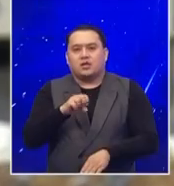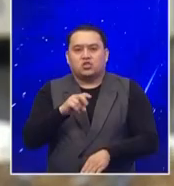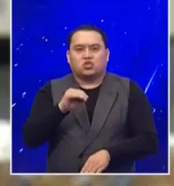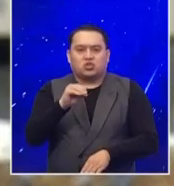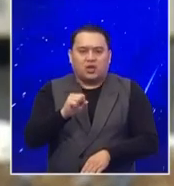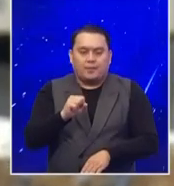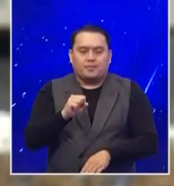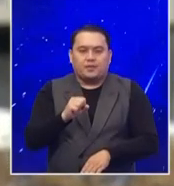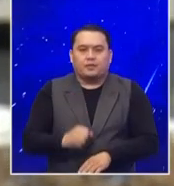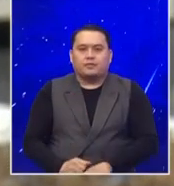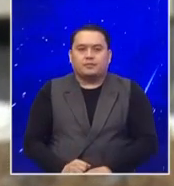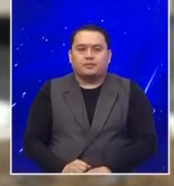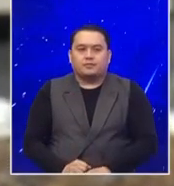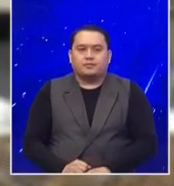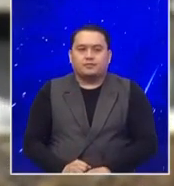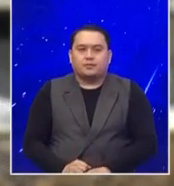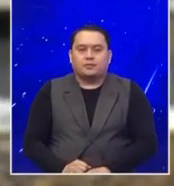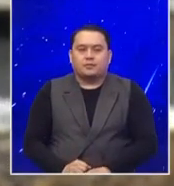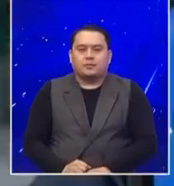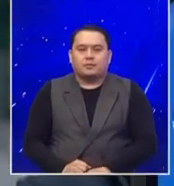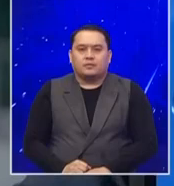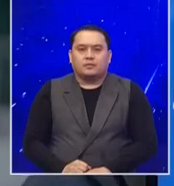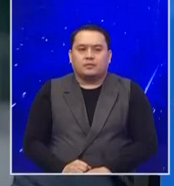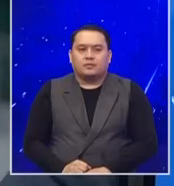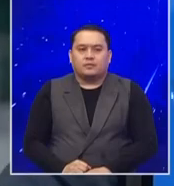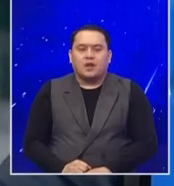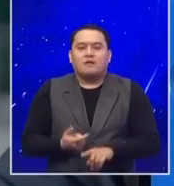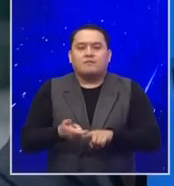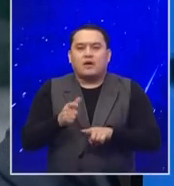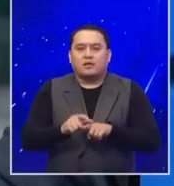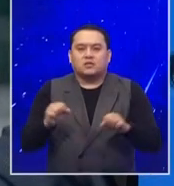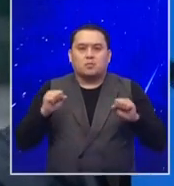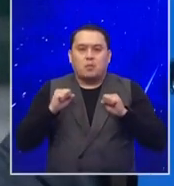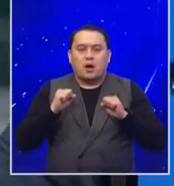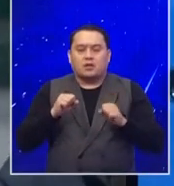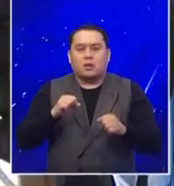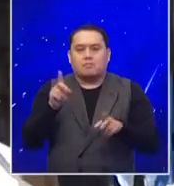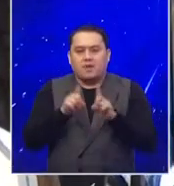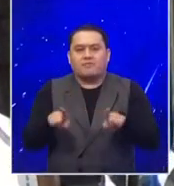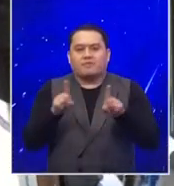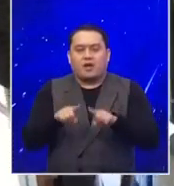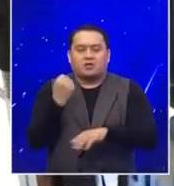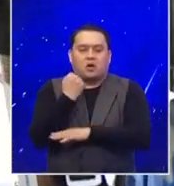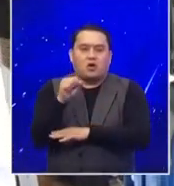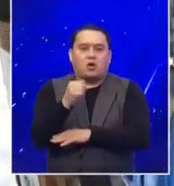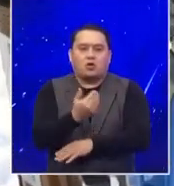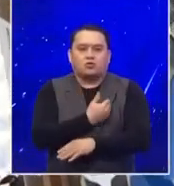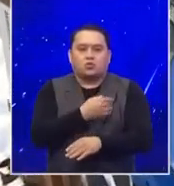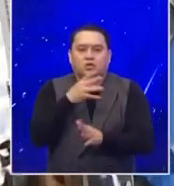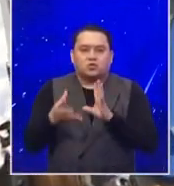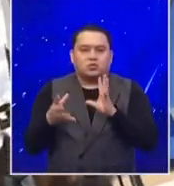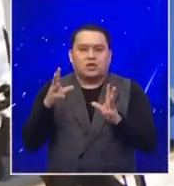дисциплинах масс-старт и индивидуальная гонка на 12,5 километров. В этот раз спортсменка намерена повторить и превзойти собственный